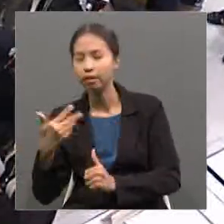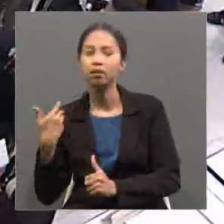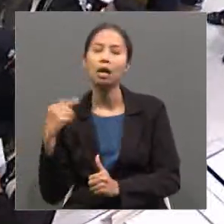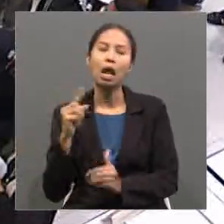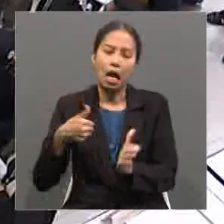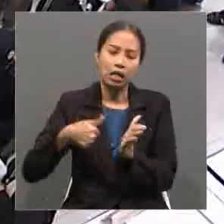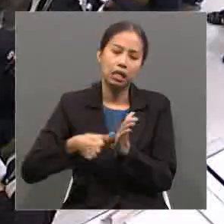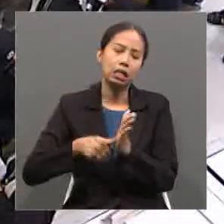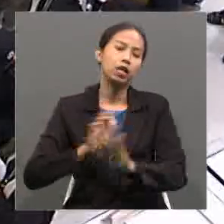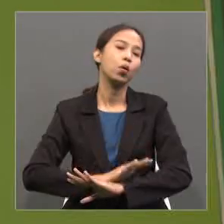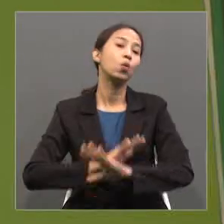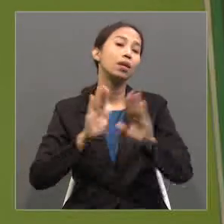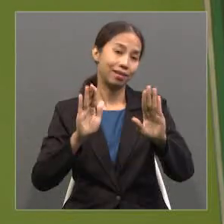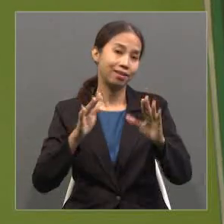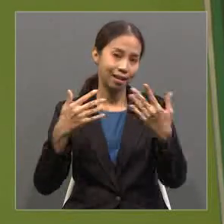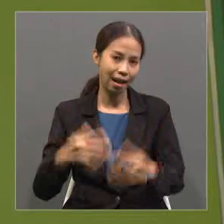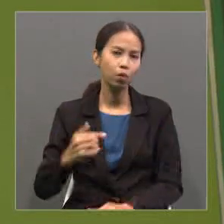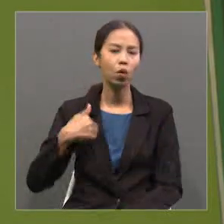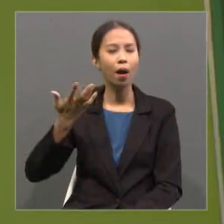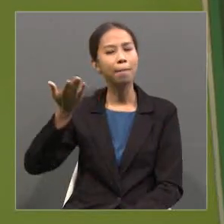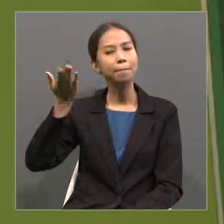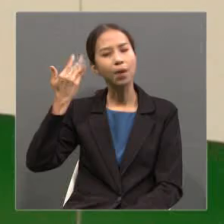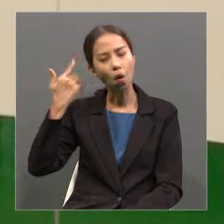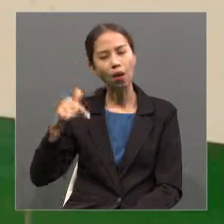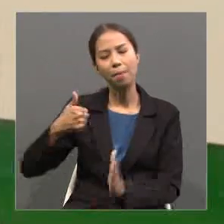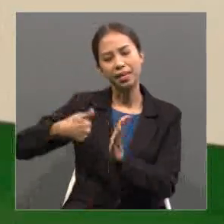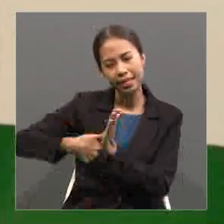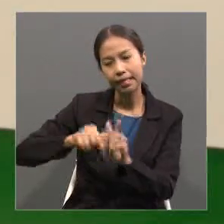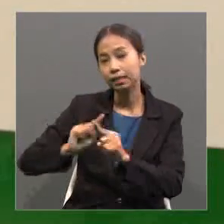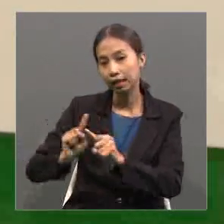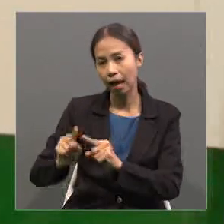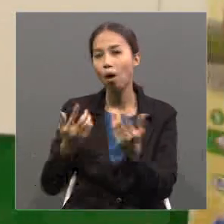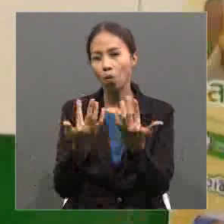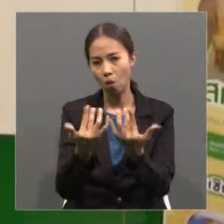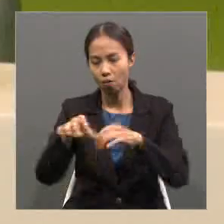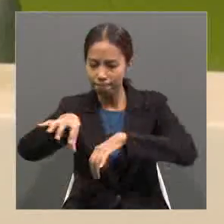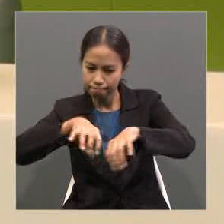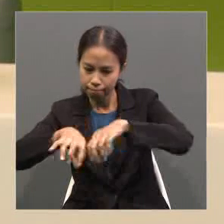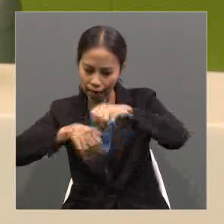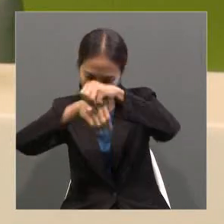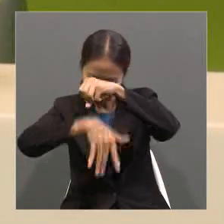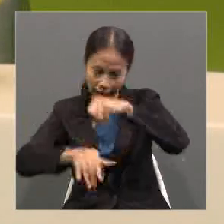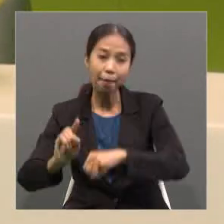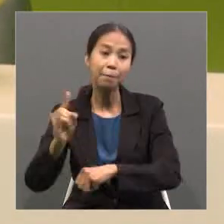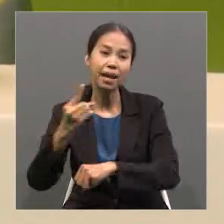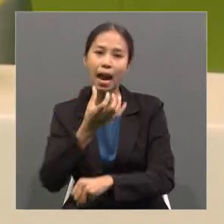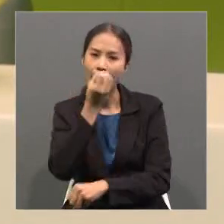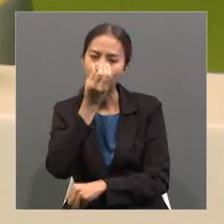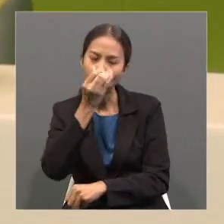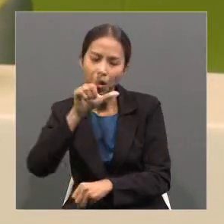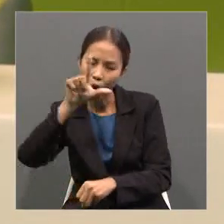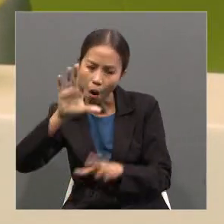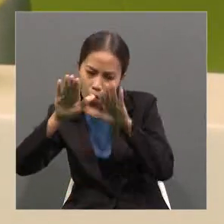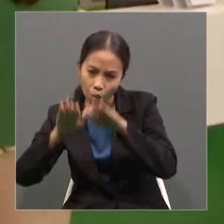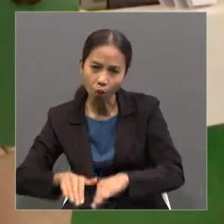ยกหนี้นะคะส่วนหนี้สินอื่นๆที่มีสัญญาผูกพันจะมีการปรับโครงสร้างหนี้ในอัตราดอกเบี้ยผ่อนปนขณะ